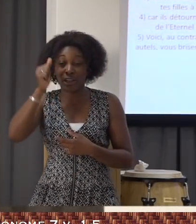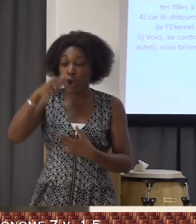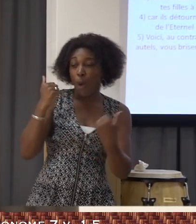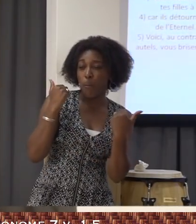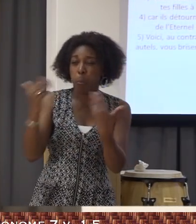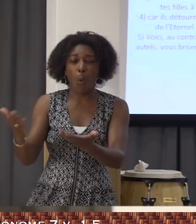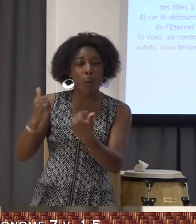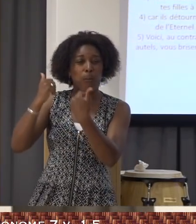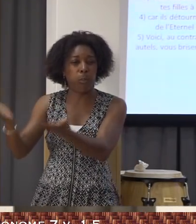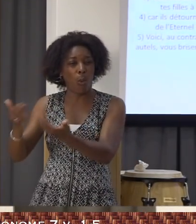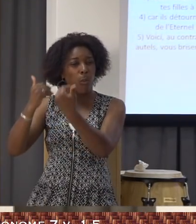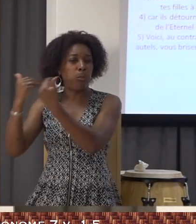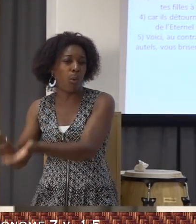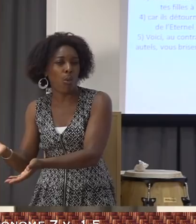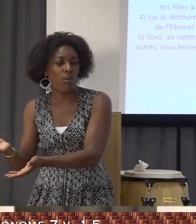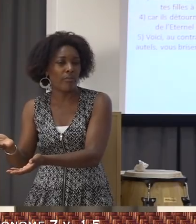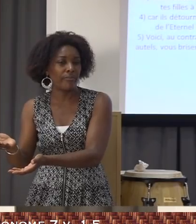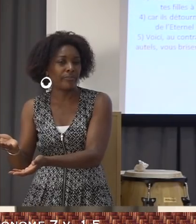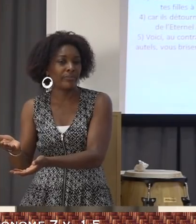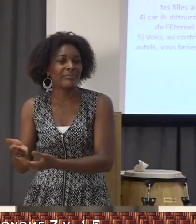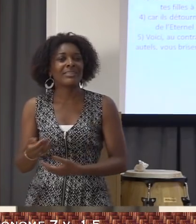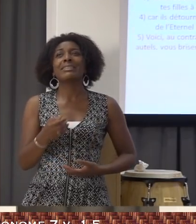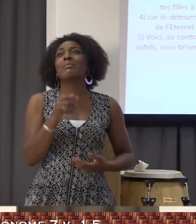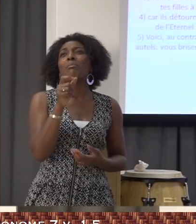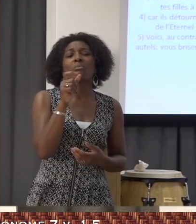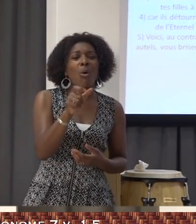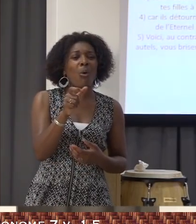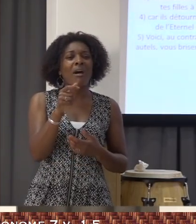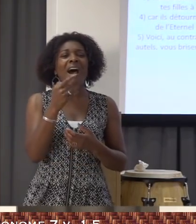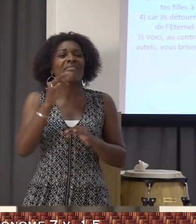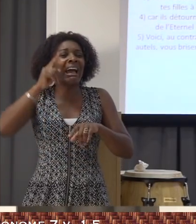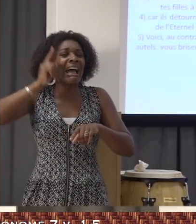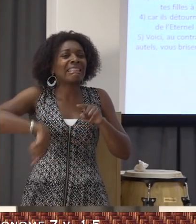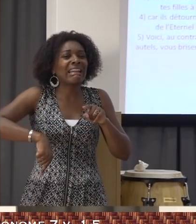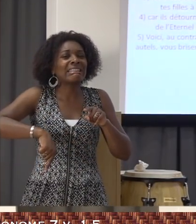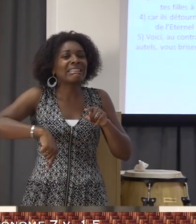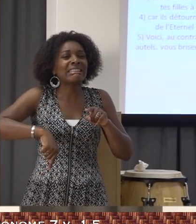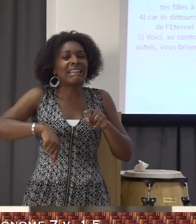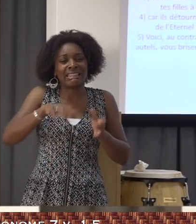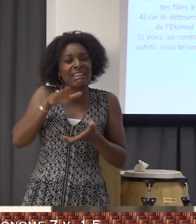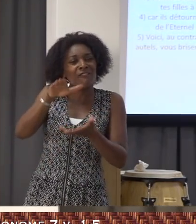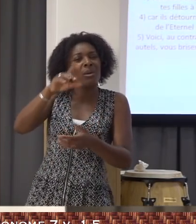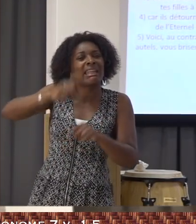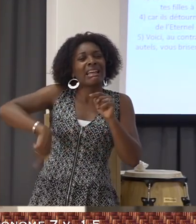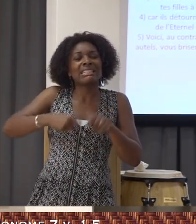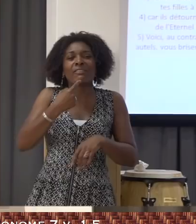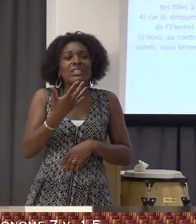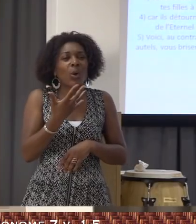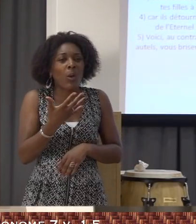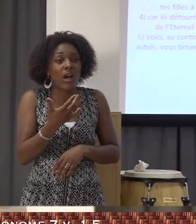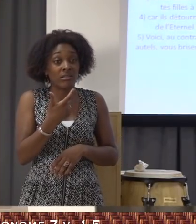les dévouerez à l'interdit. Dévouer quelqu'un ou quelque chose à l'interdit, c'est un